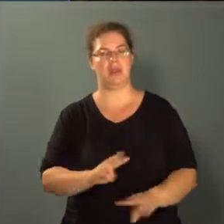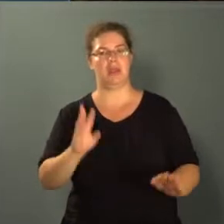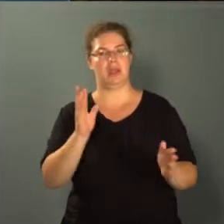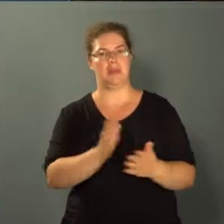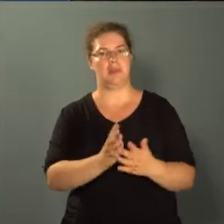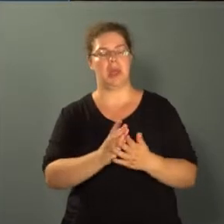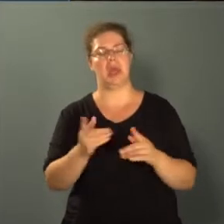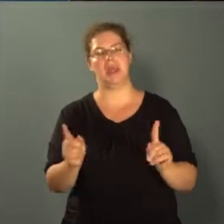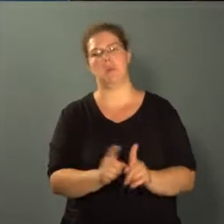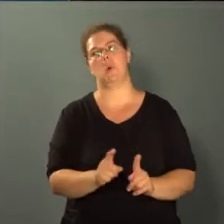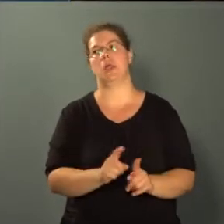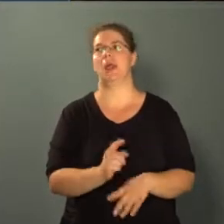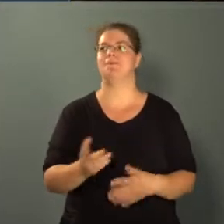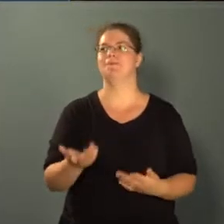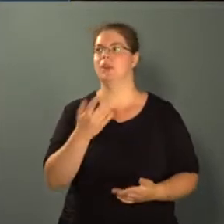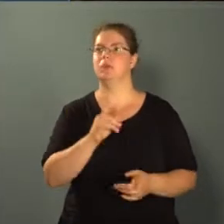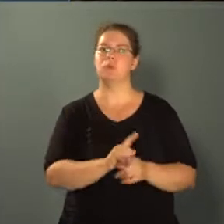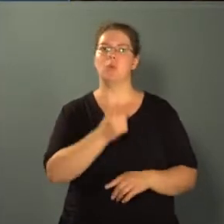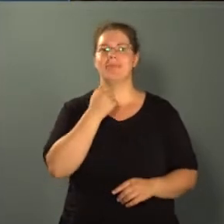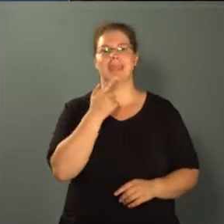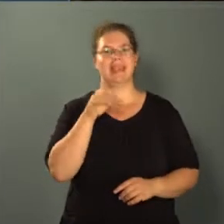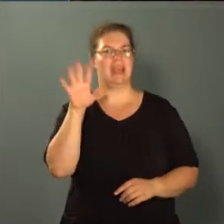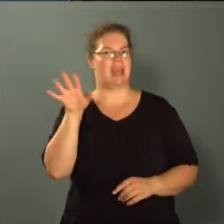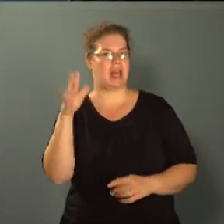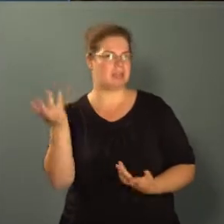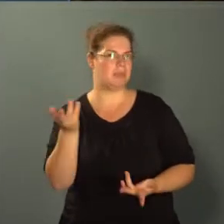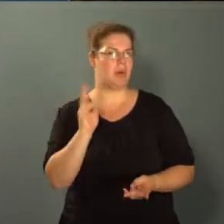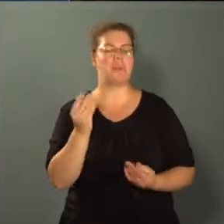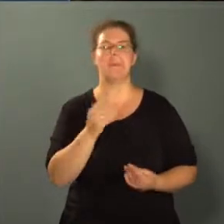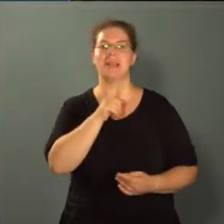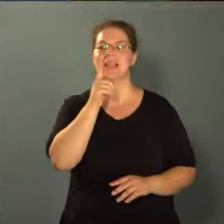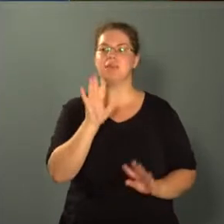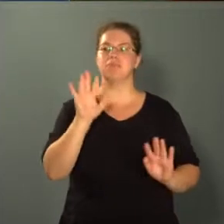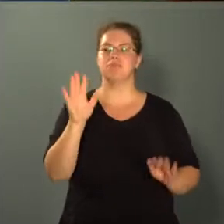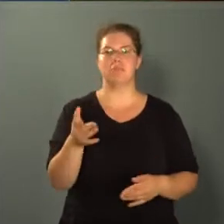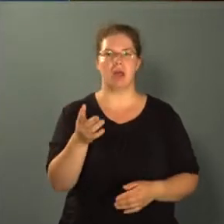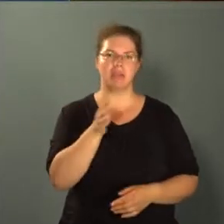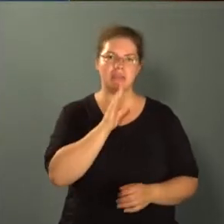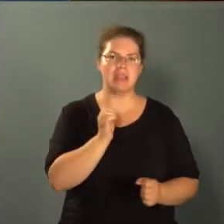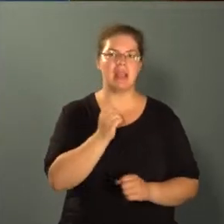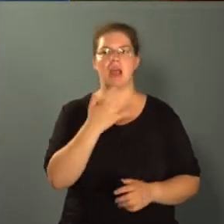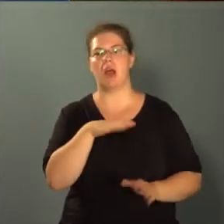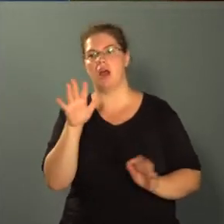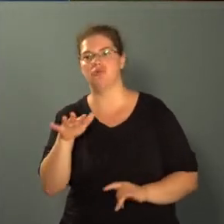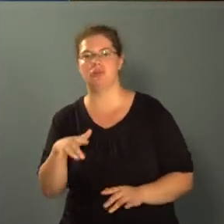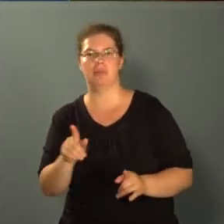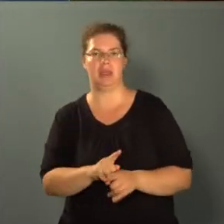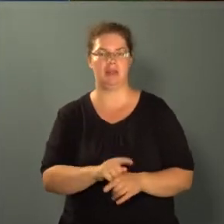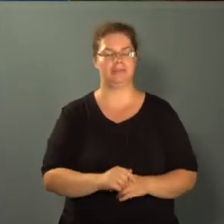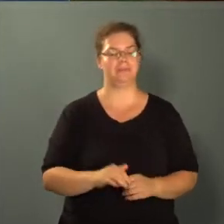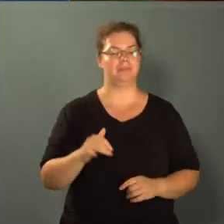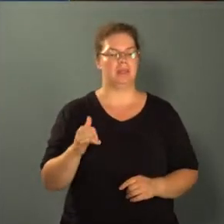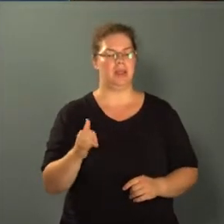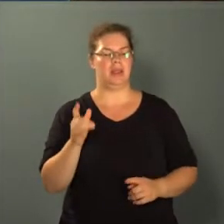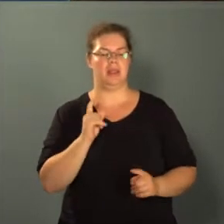Vannak-e már olyan, ha úgy tetszik, elképzelések, hogy mi lesz majd télen, mi lesz, ha esik az eső, meg ilyenek?